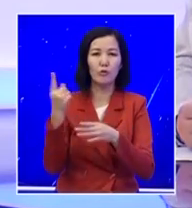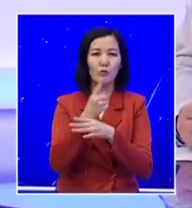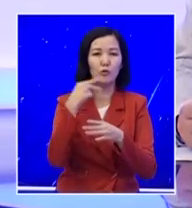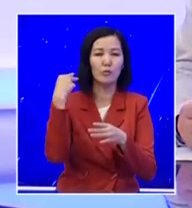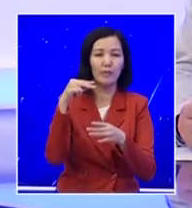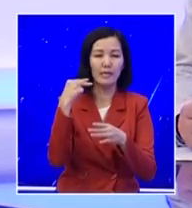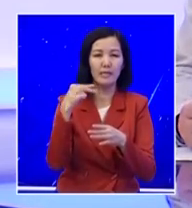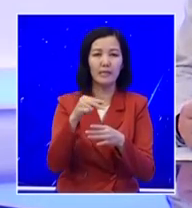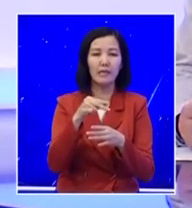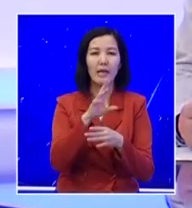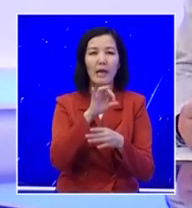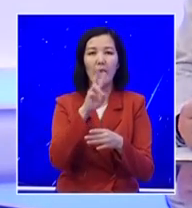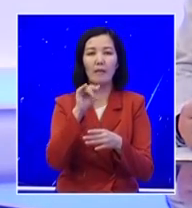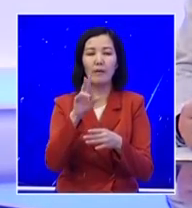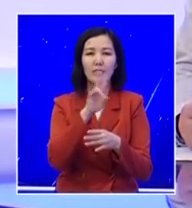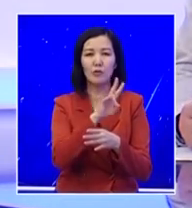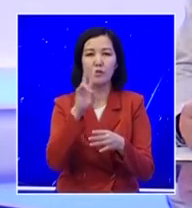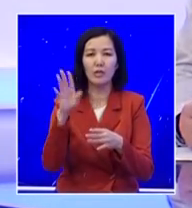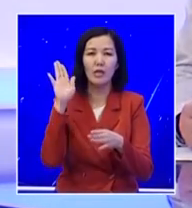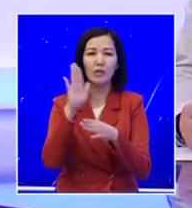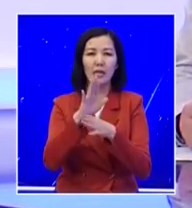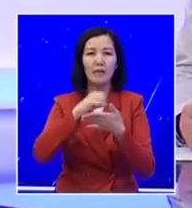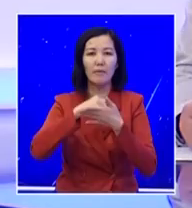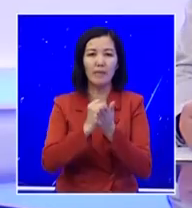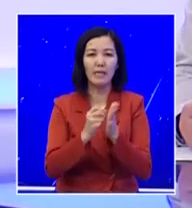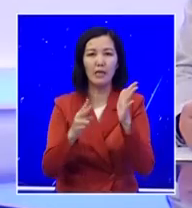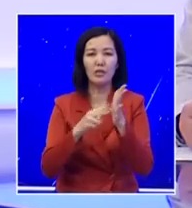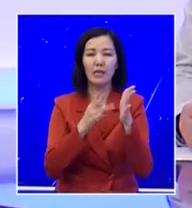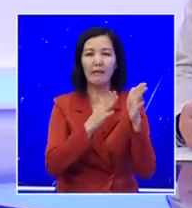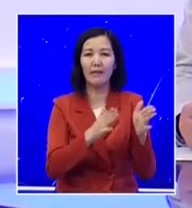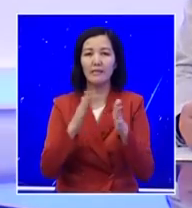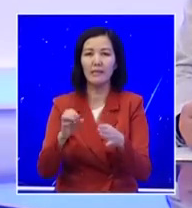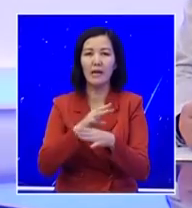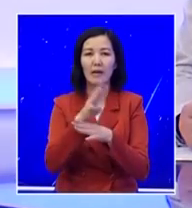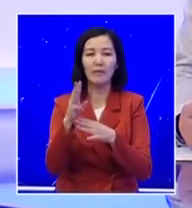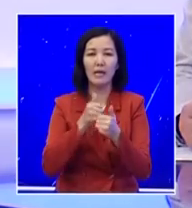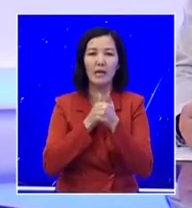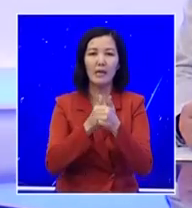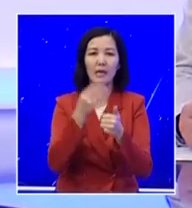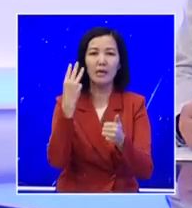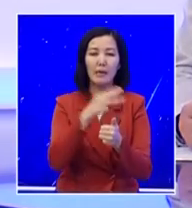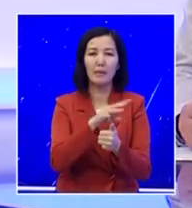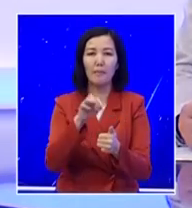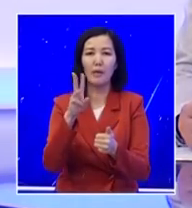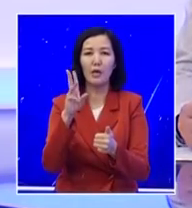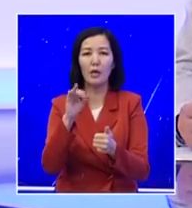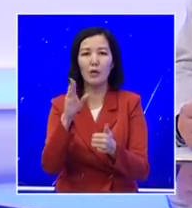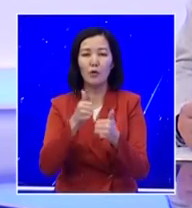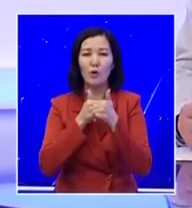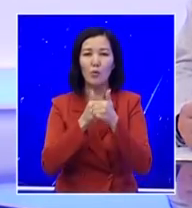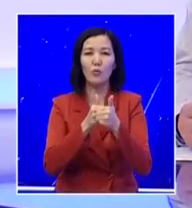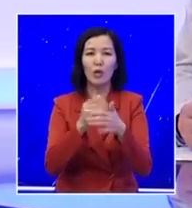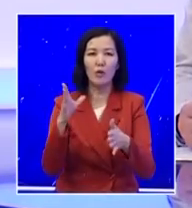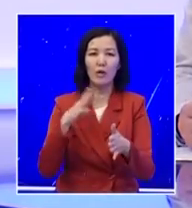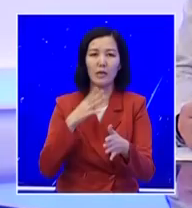президент жарлығымен бекітілген еді. Жеті кезеңді қамтыған репрессия тұсында 40 миллион кеңестік ер азамат қудалауға ілікті. Олардың